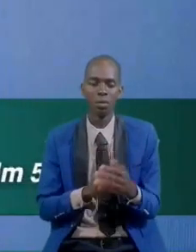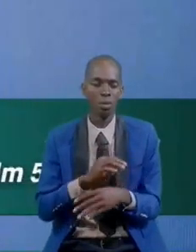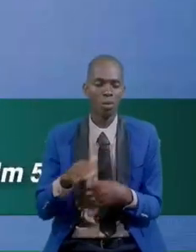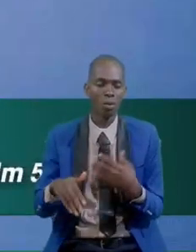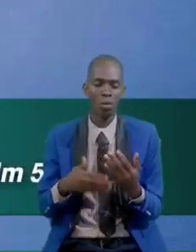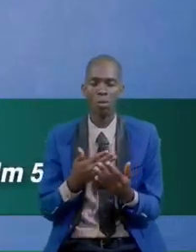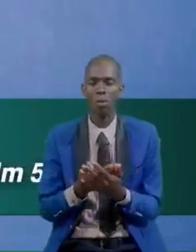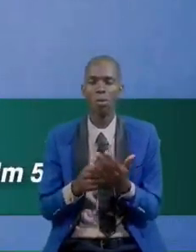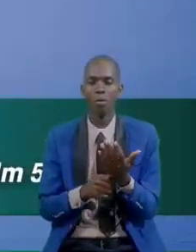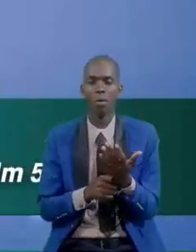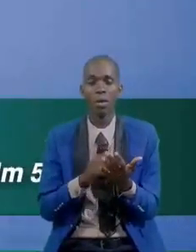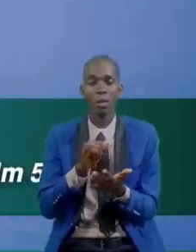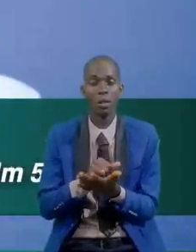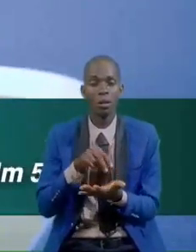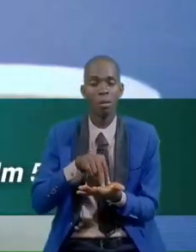Toute chair.